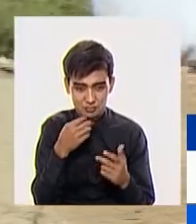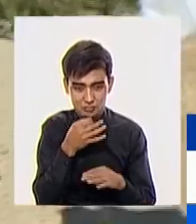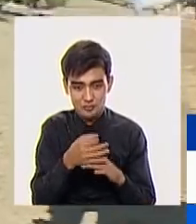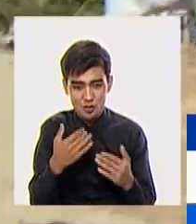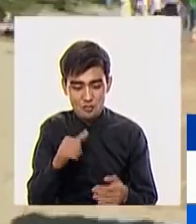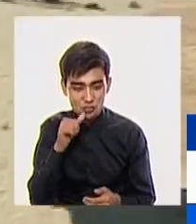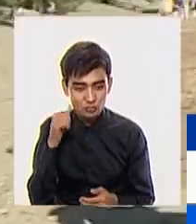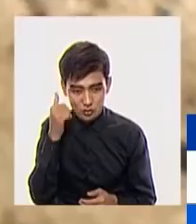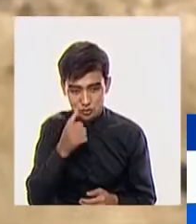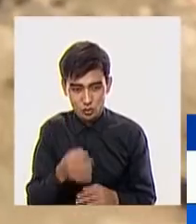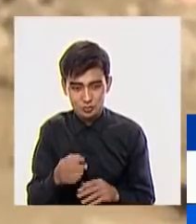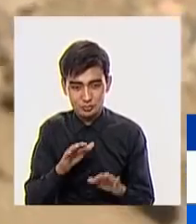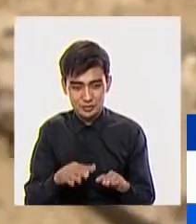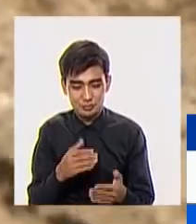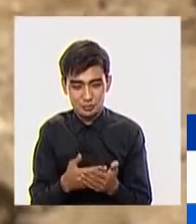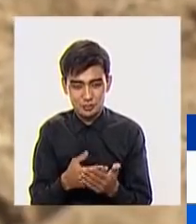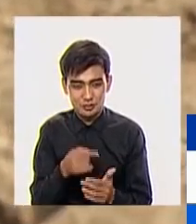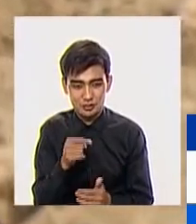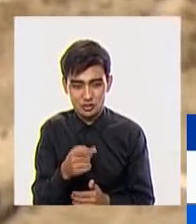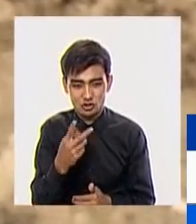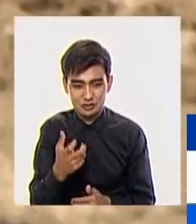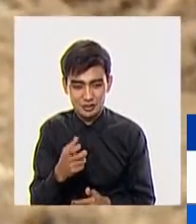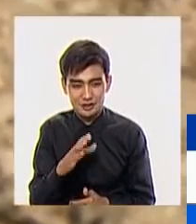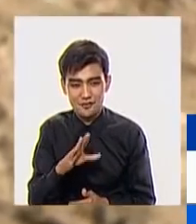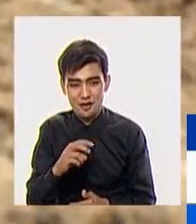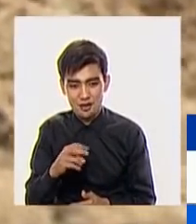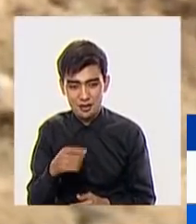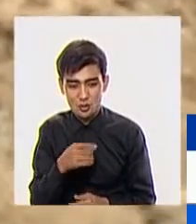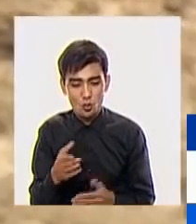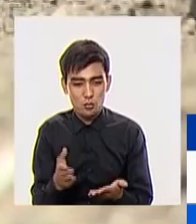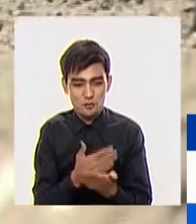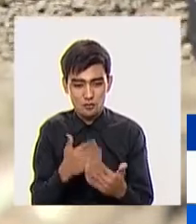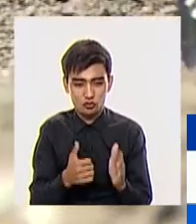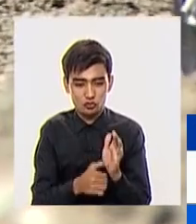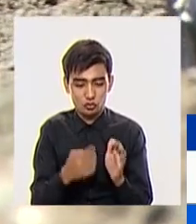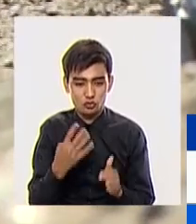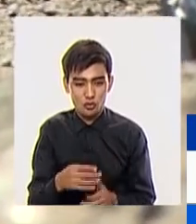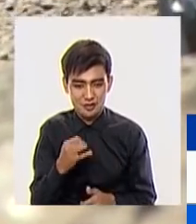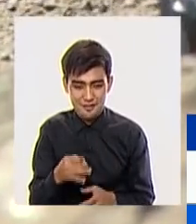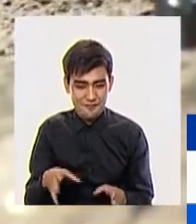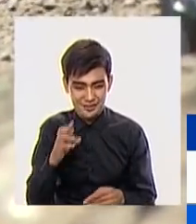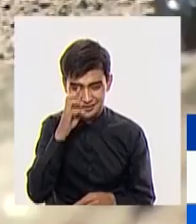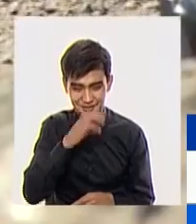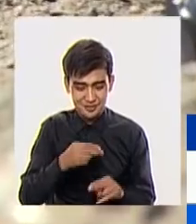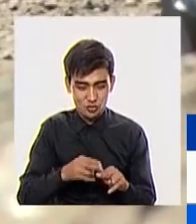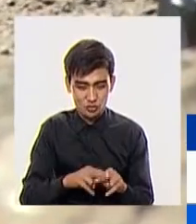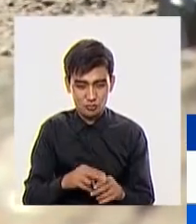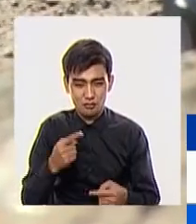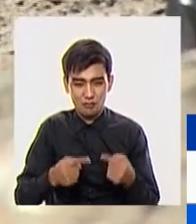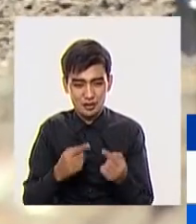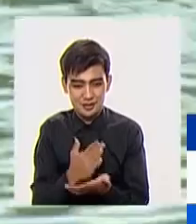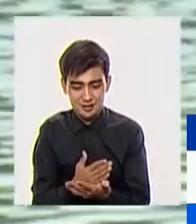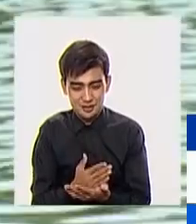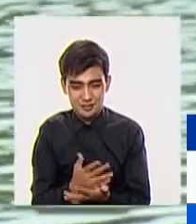области в прошлом году вывели почти 1300 свалок, их убрали, но в этом их уже 640. Сейчас по всей стране идет борьба со